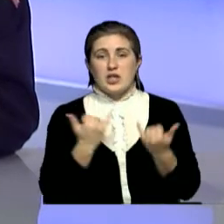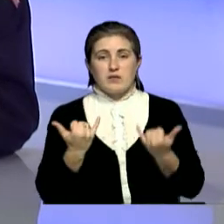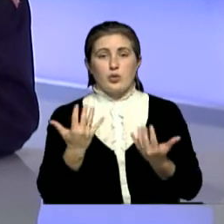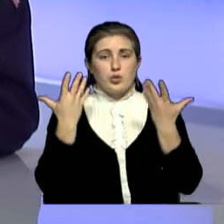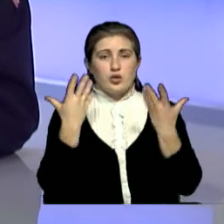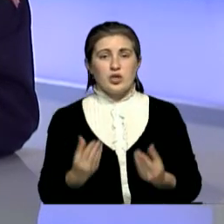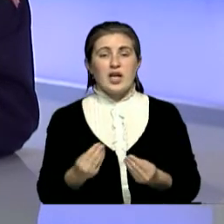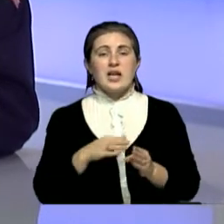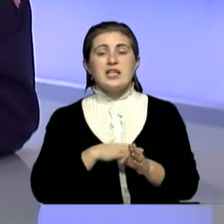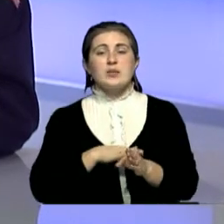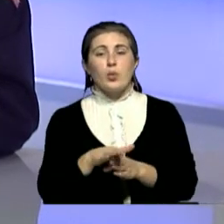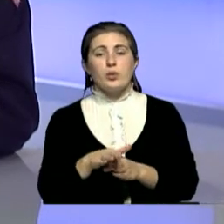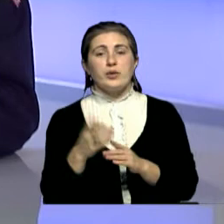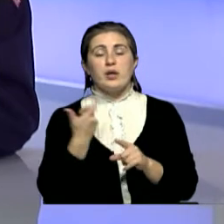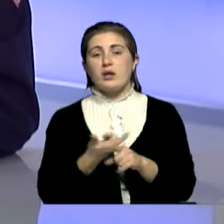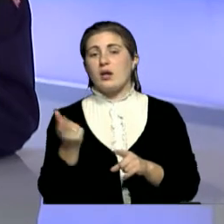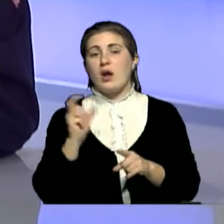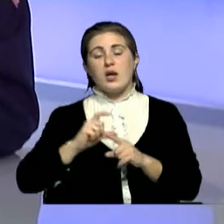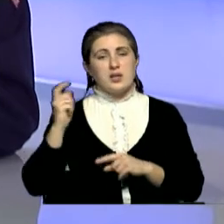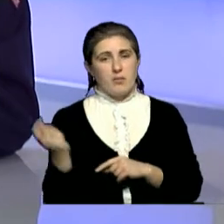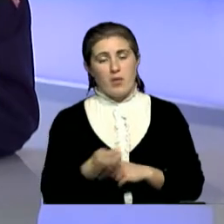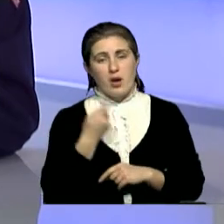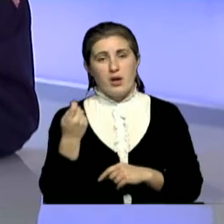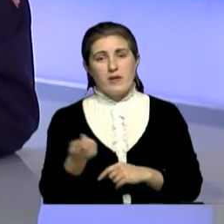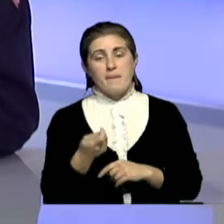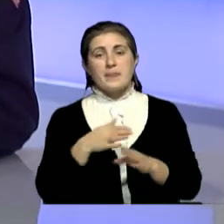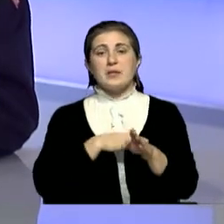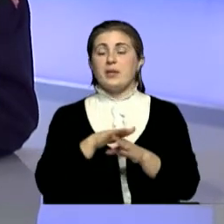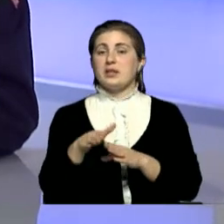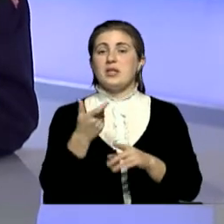день исполнено крайне мало. Исполнение